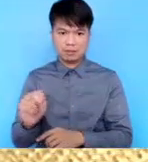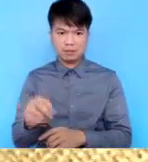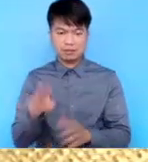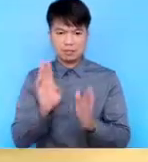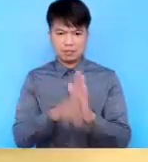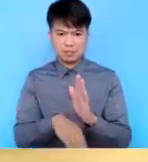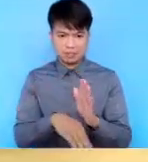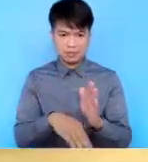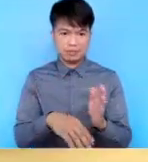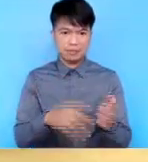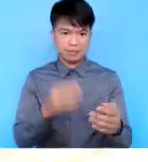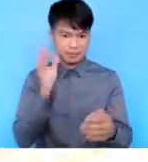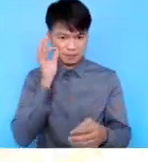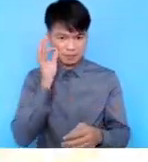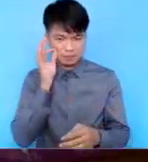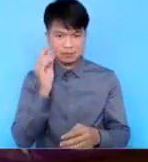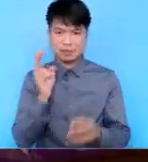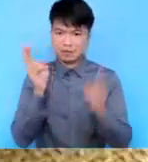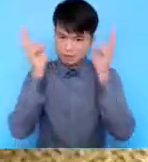ng kape.